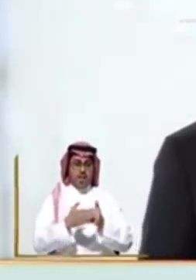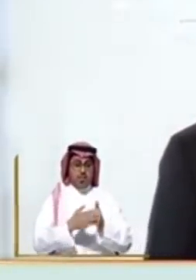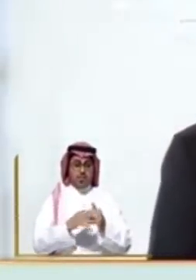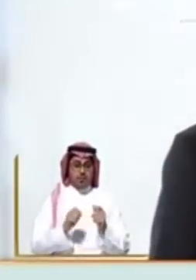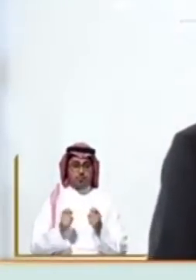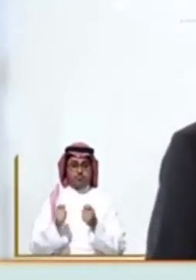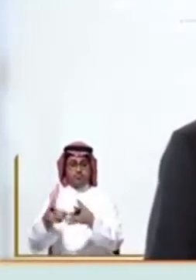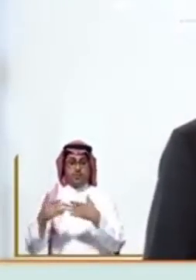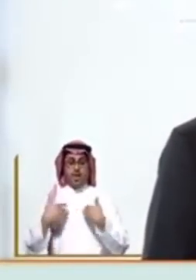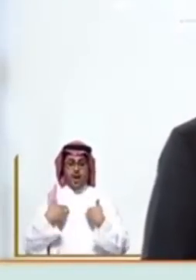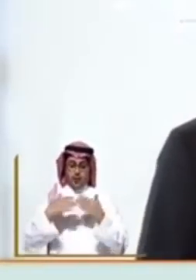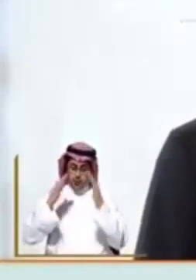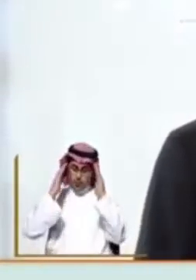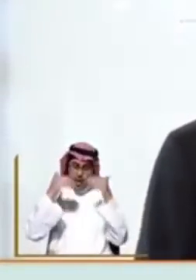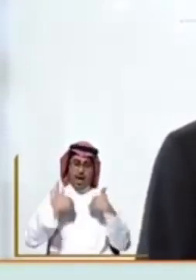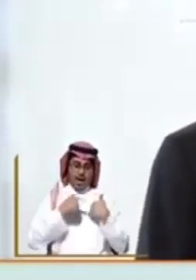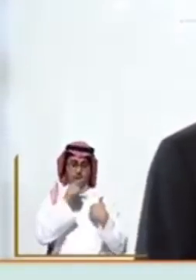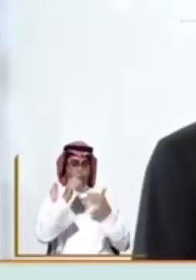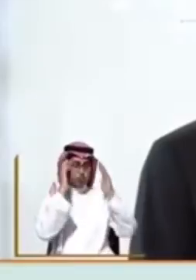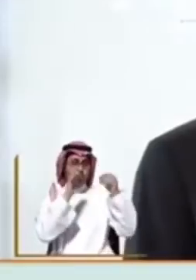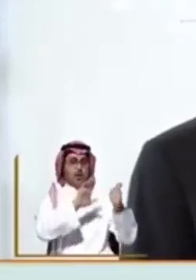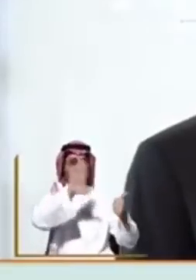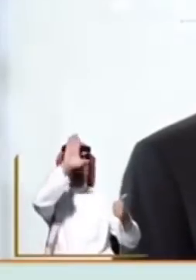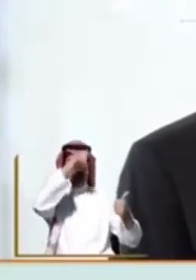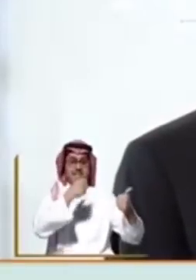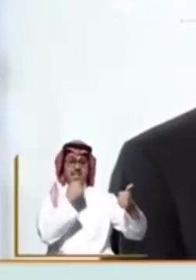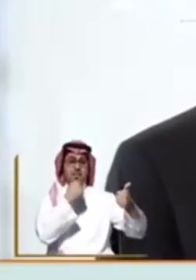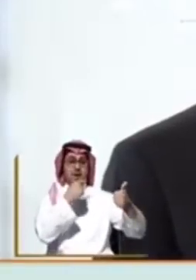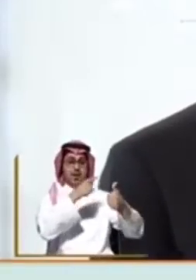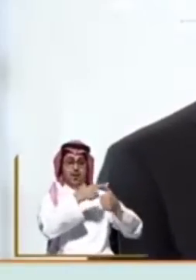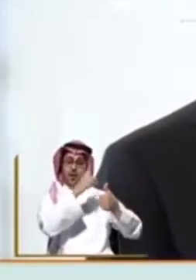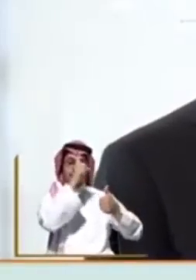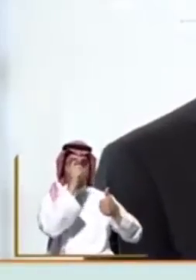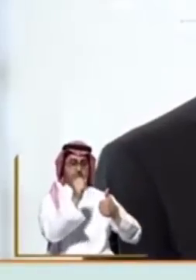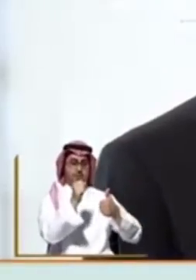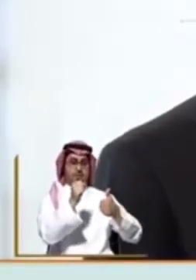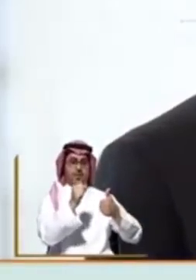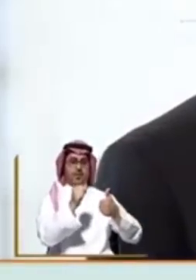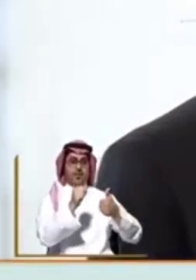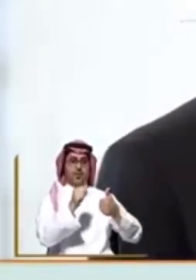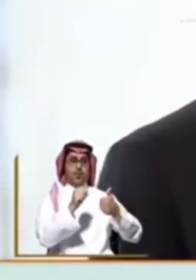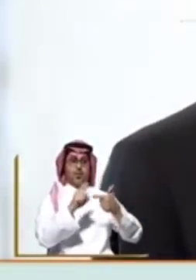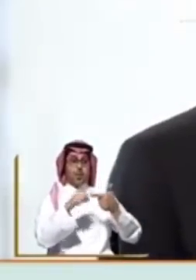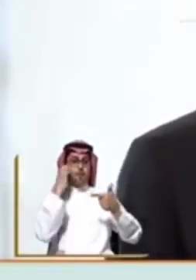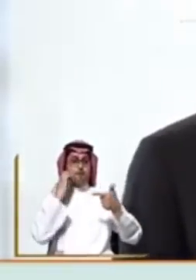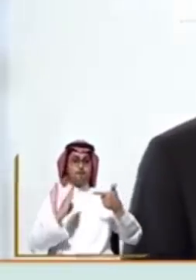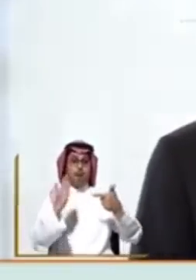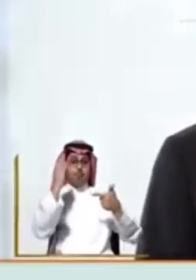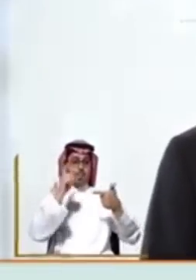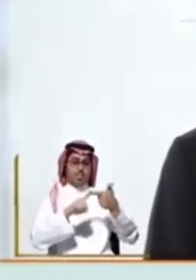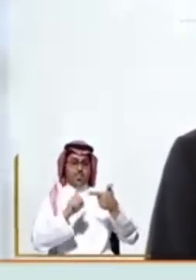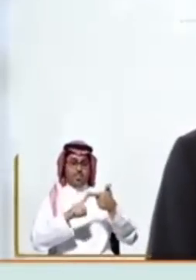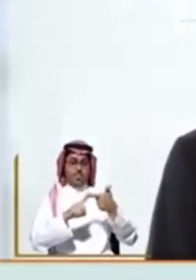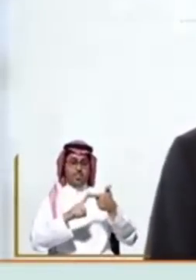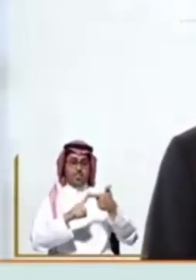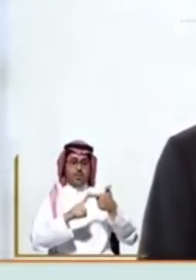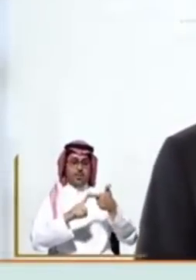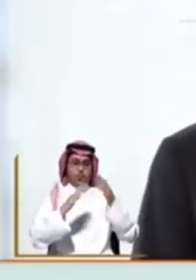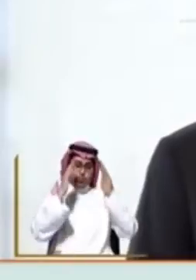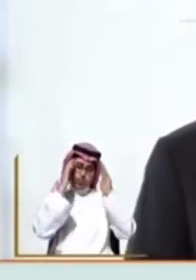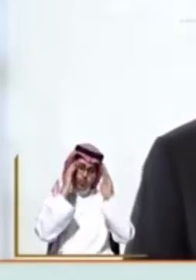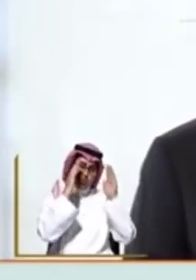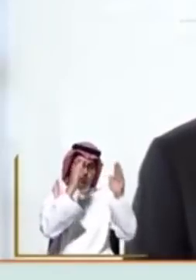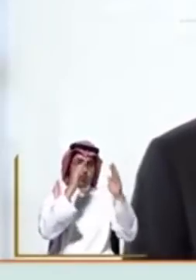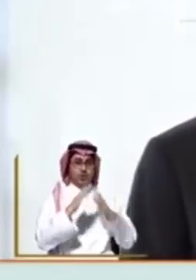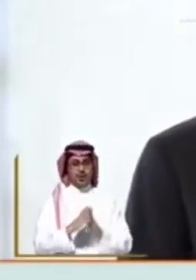وانتهز هذه الفرصة لتقديم الشكر لخادم الحرمين الشريفين الملك سلمان بن عبد العزيز وولي عهده الأمير محمد